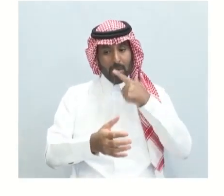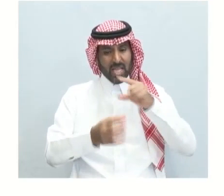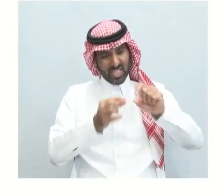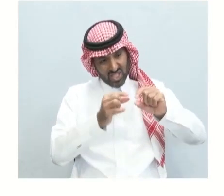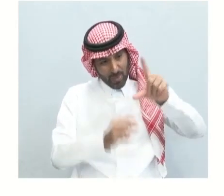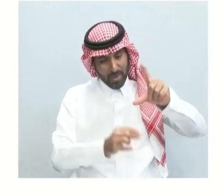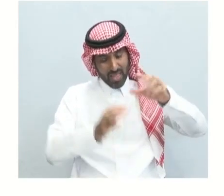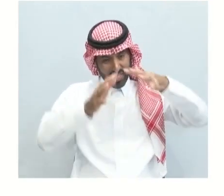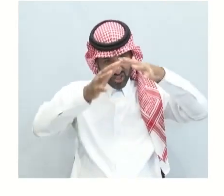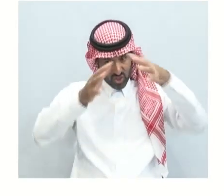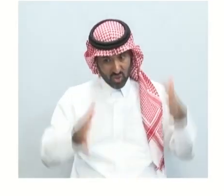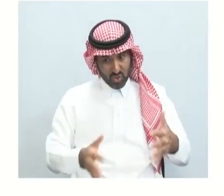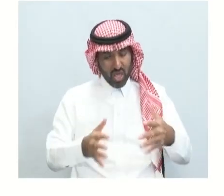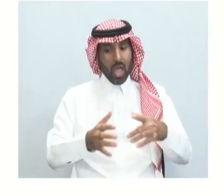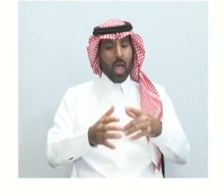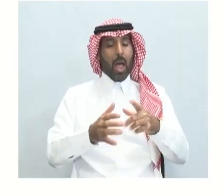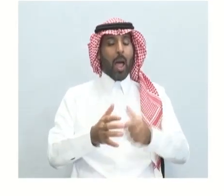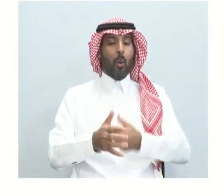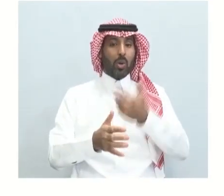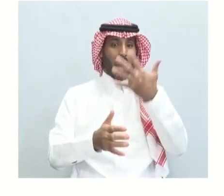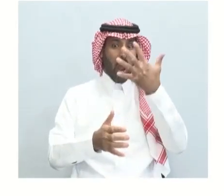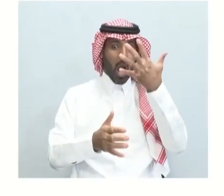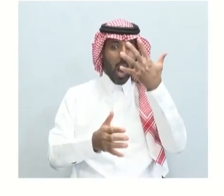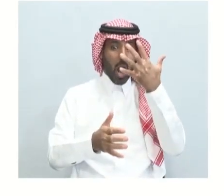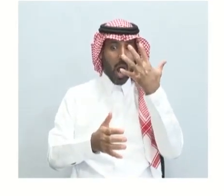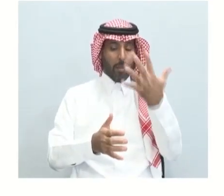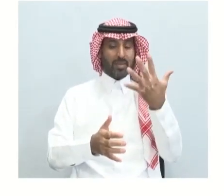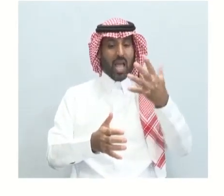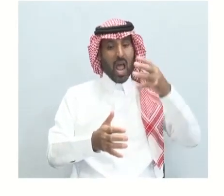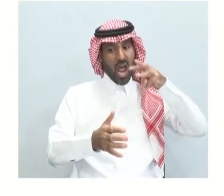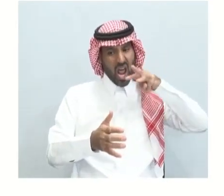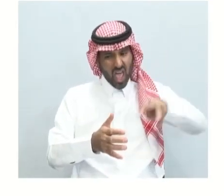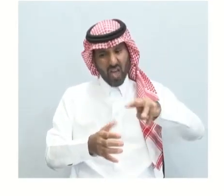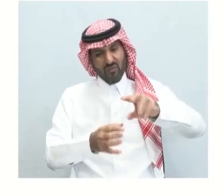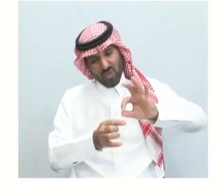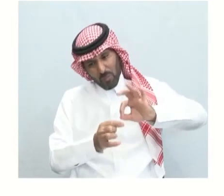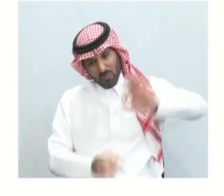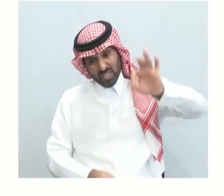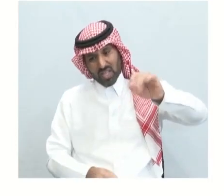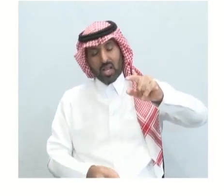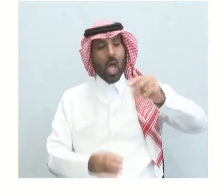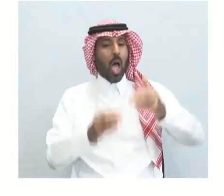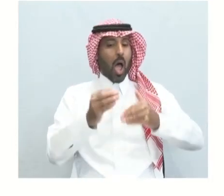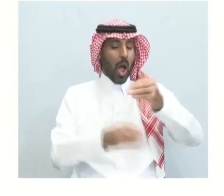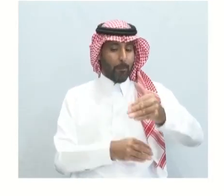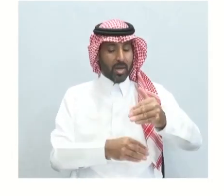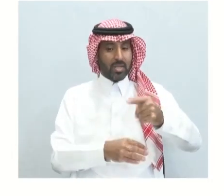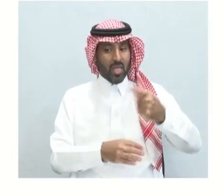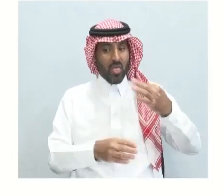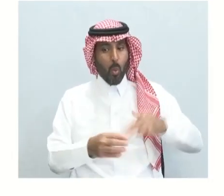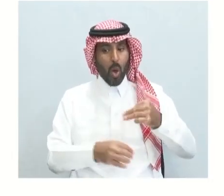هذه الصخور الى حوالي 5000 متر وابرز ثرواته الطبيعيه